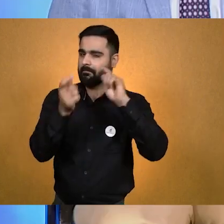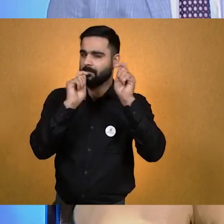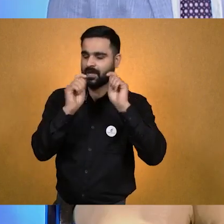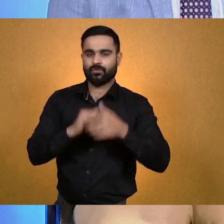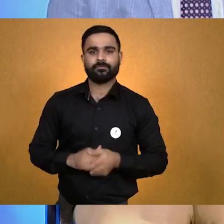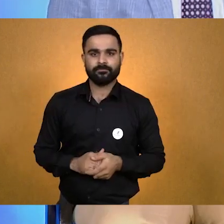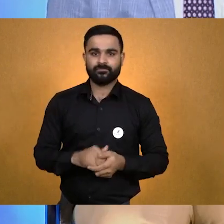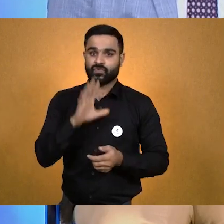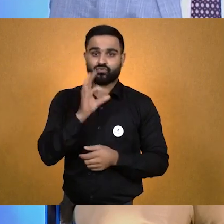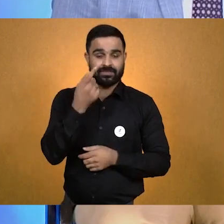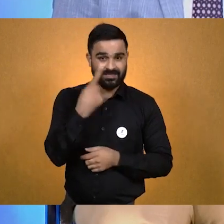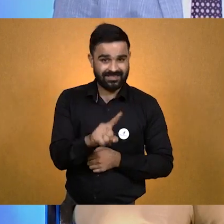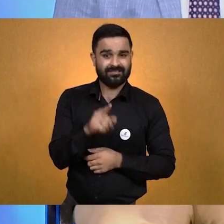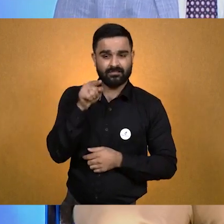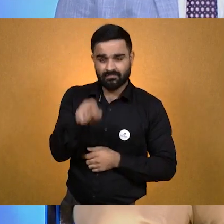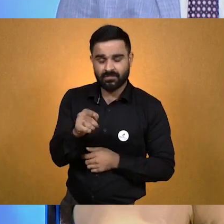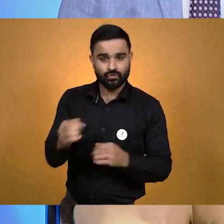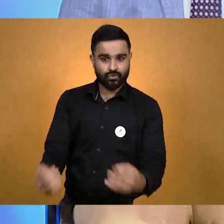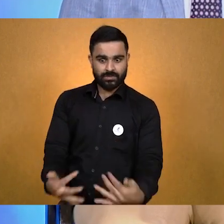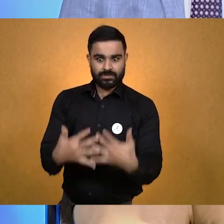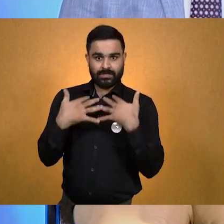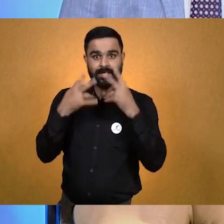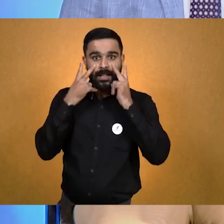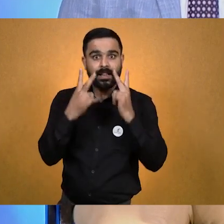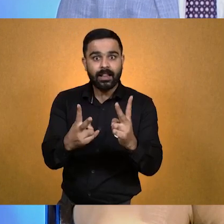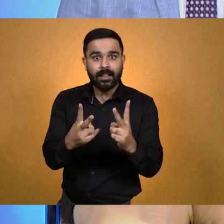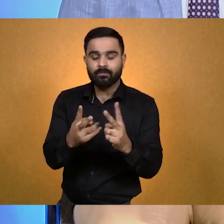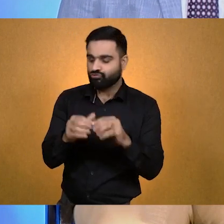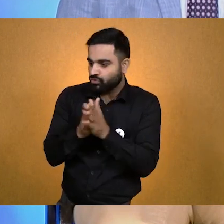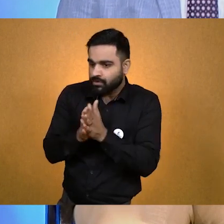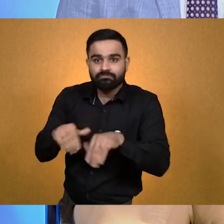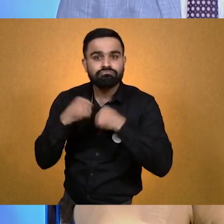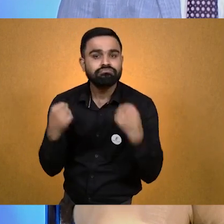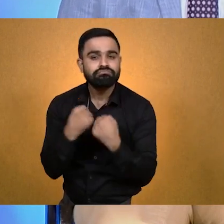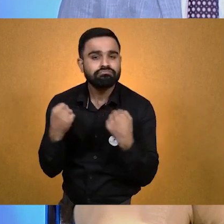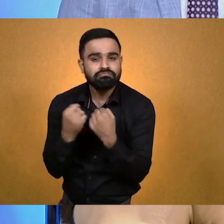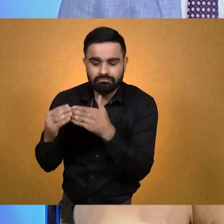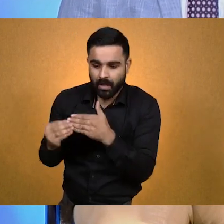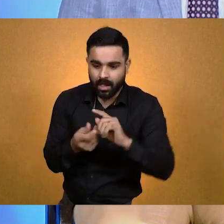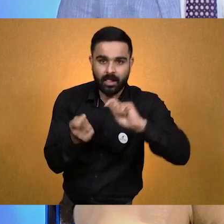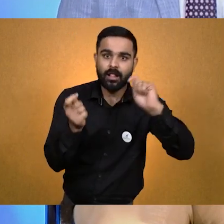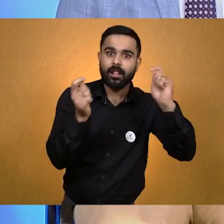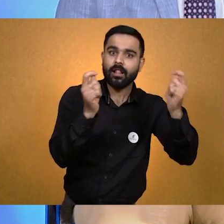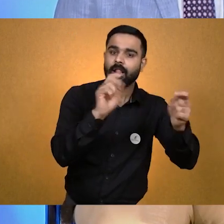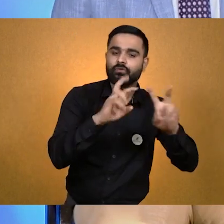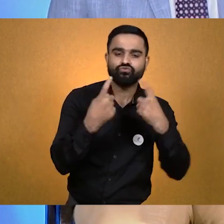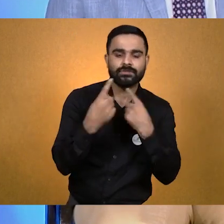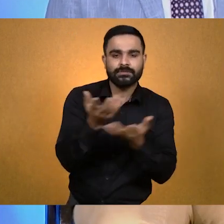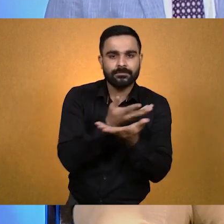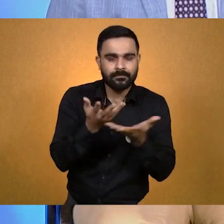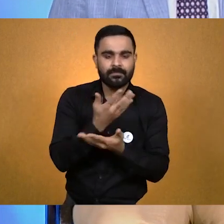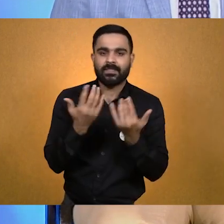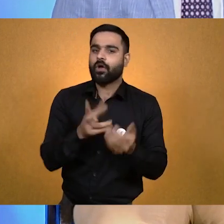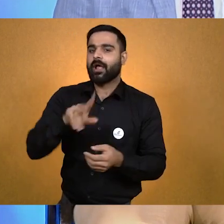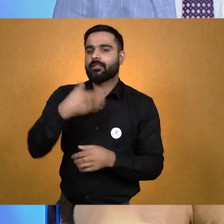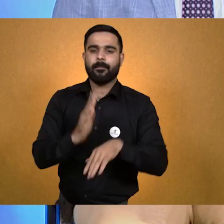हैं। Absolutely, and you know, it is inspiring to see the dedication of our panelists in driving this change. It's fantastic talking to them. We're going to